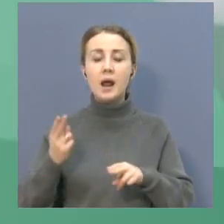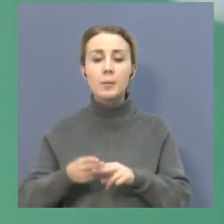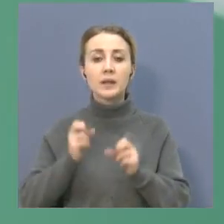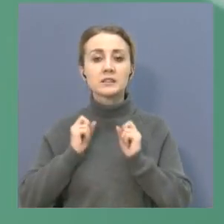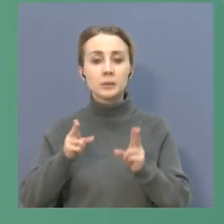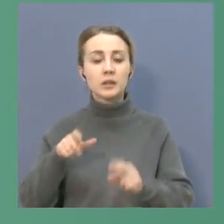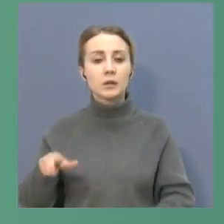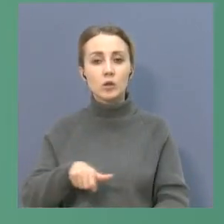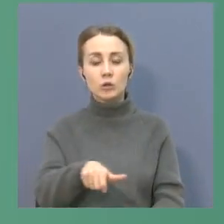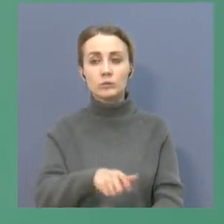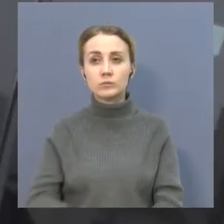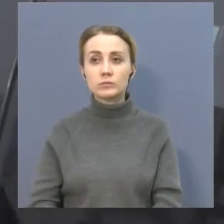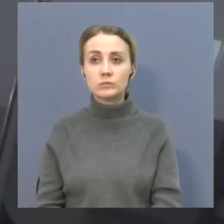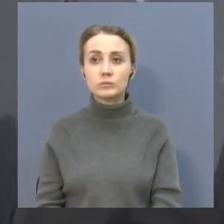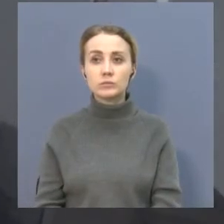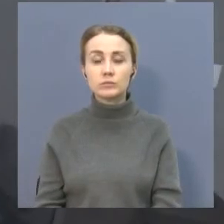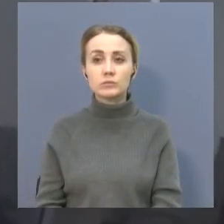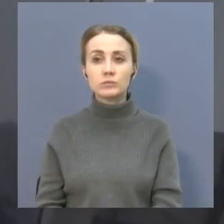сақталған.